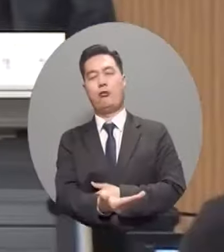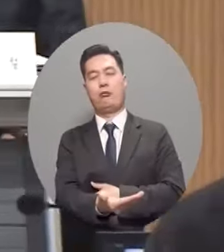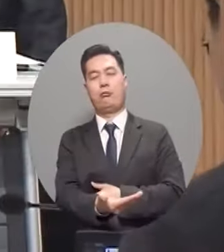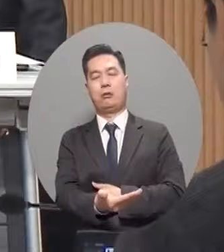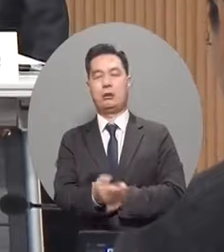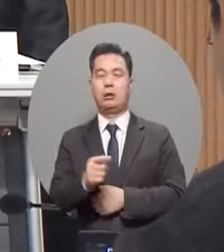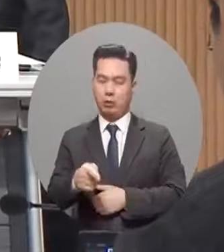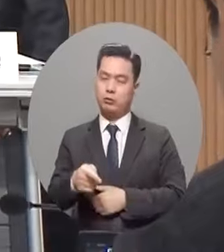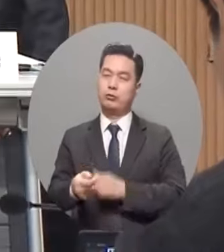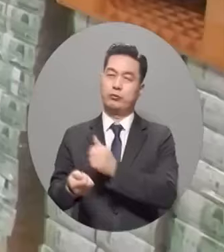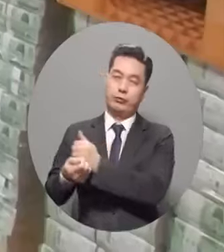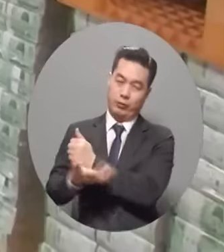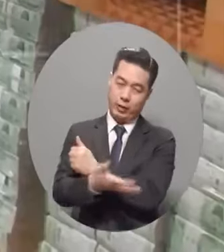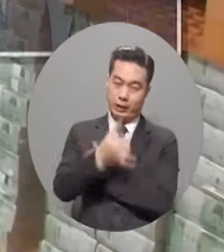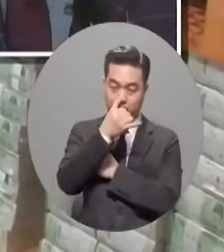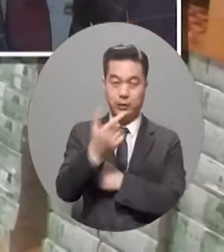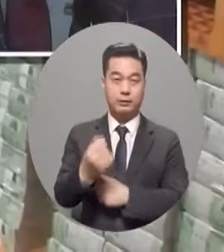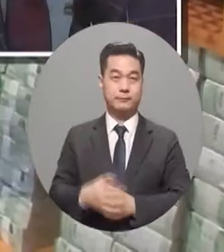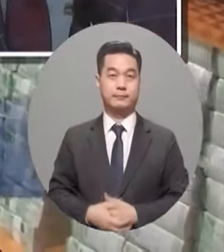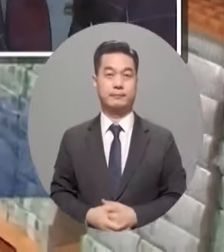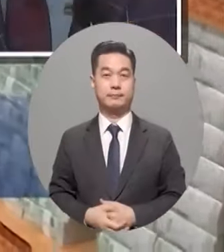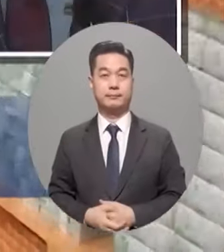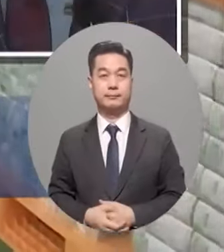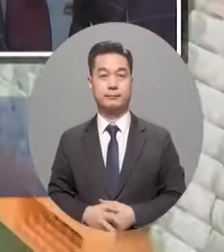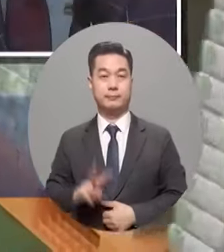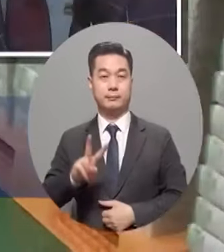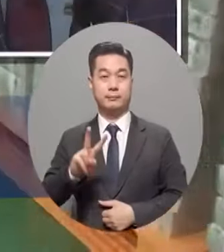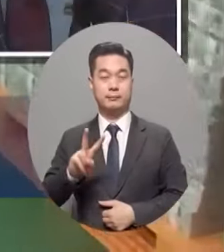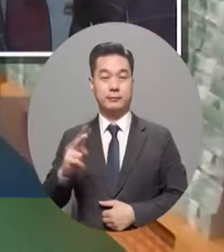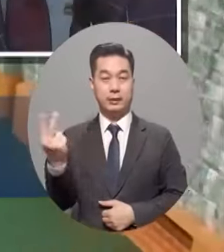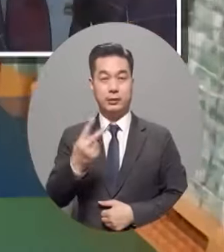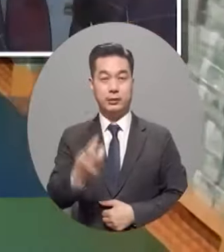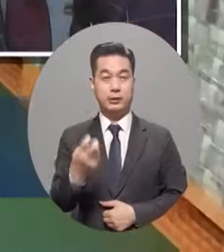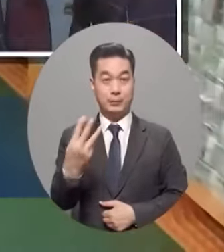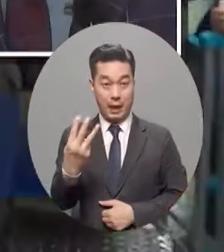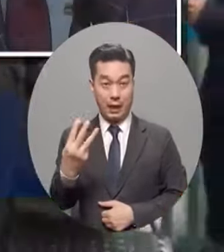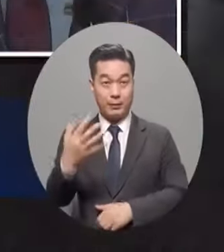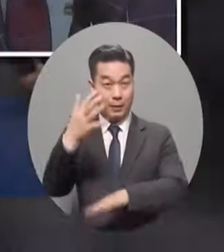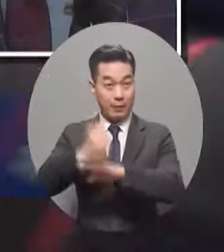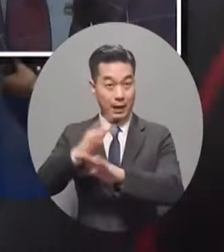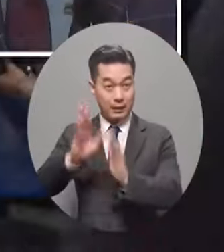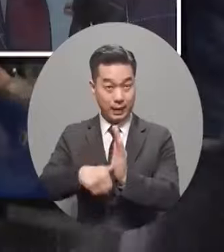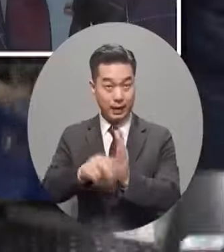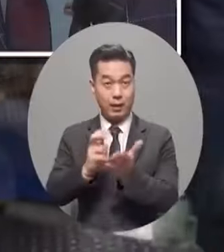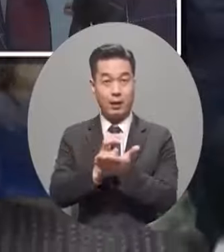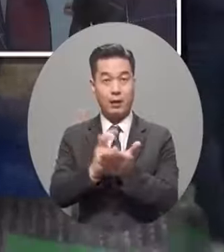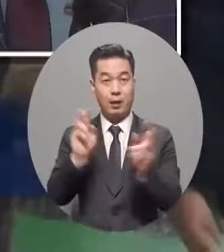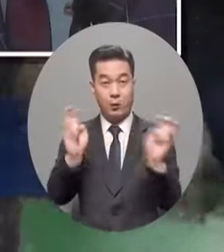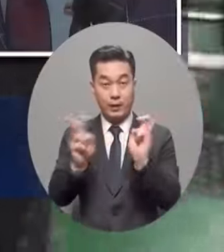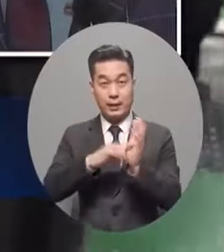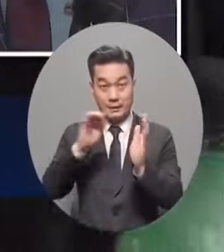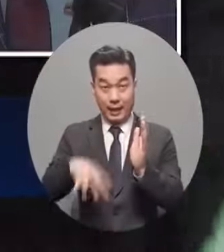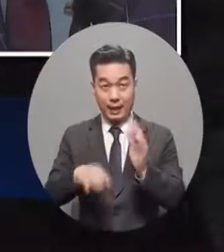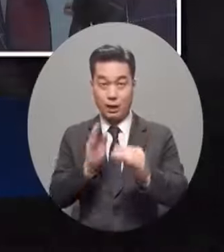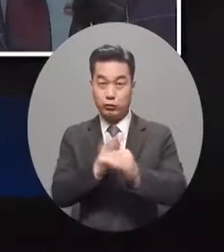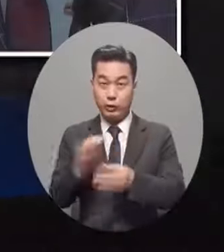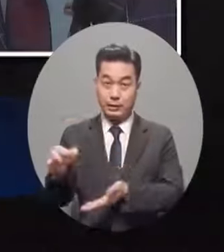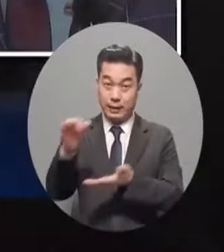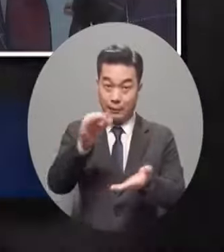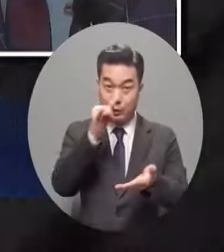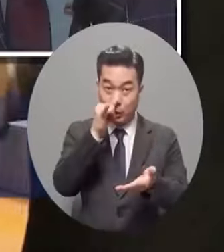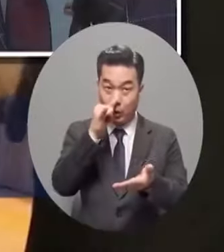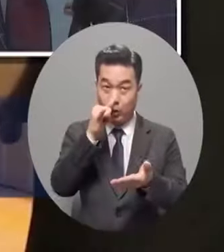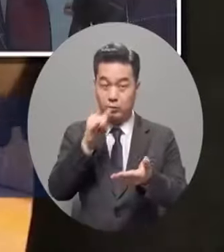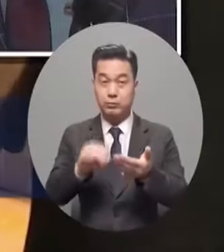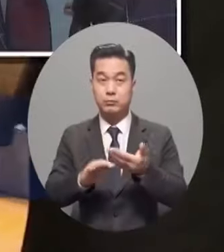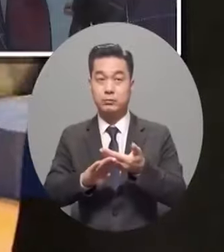것으로 분석됩니다 23년 하반기 법인세는 영향이 있죠 왜냐면 법인세는 중간 납부가 있거든요 하반기 중간 납부